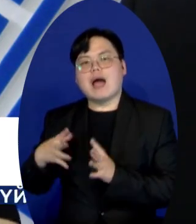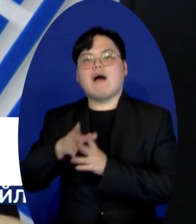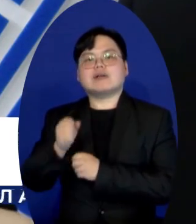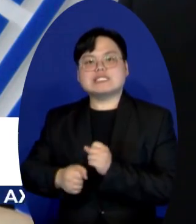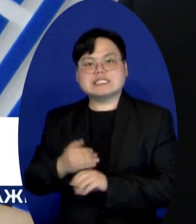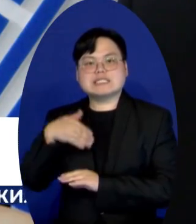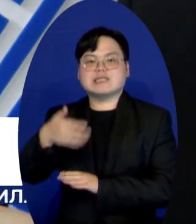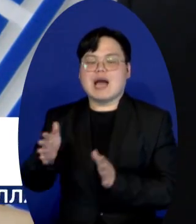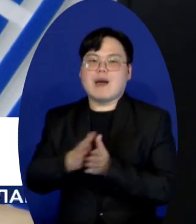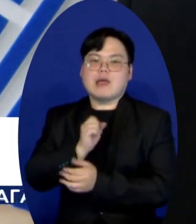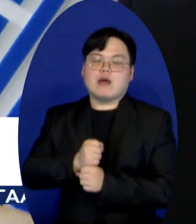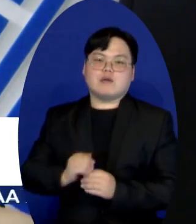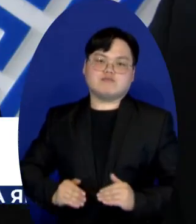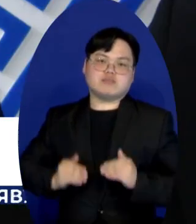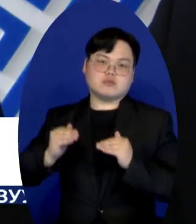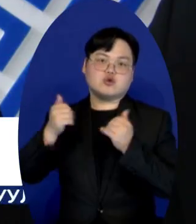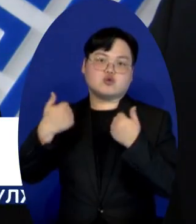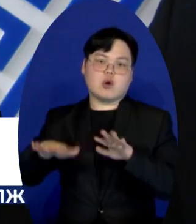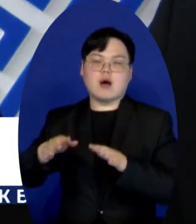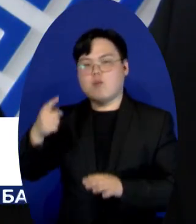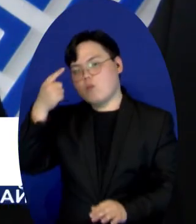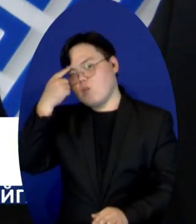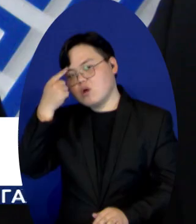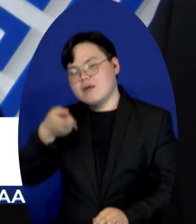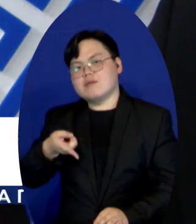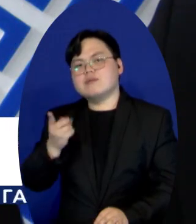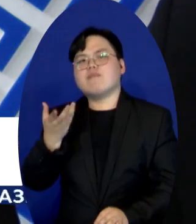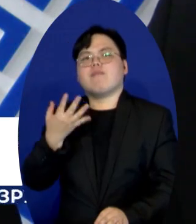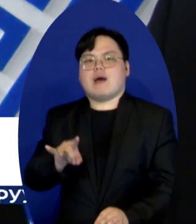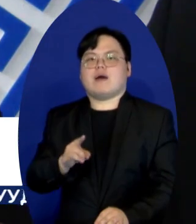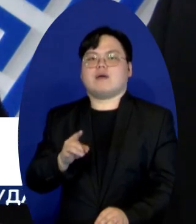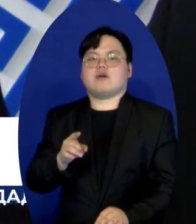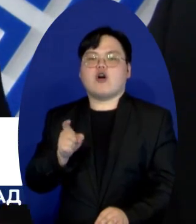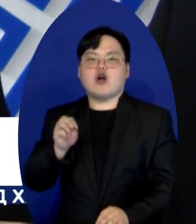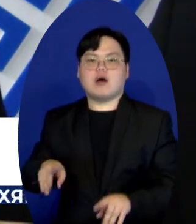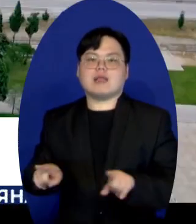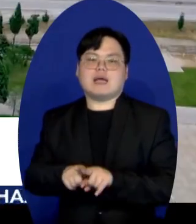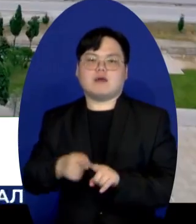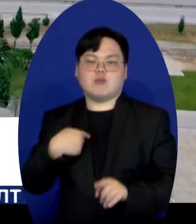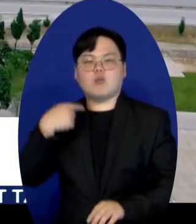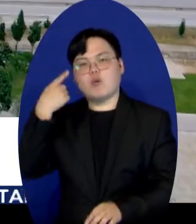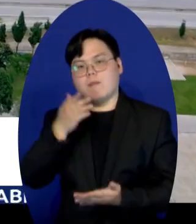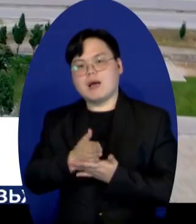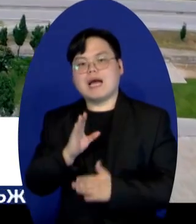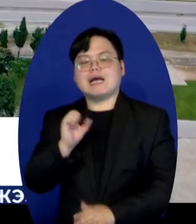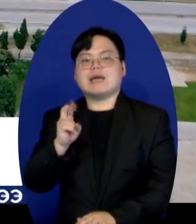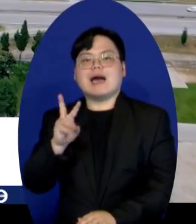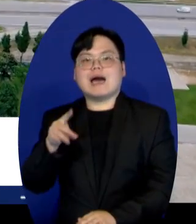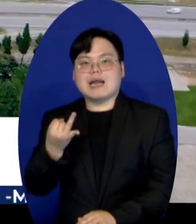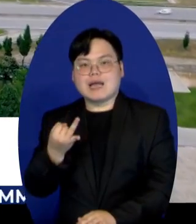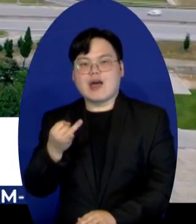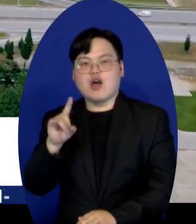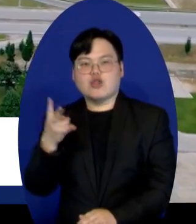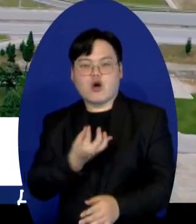дараа хамтын ажиллагаагаа өргөжүүлснээр Монголын тэргүүнд бичигдэх хотуудын нэг болно гэж бодож байна. Сакари хотын ногоон байгууламжийн